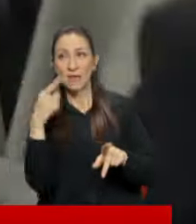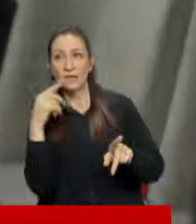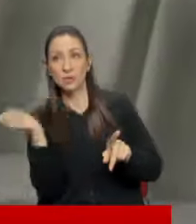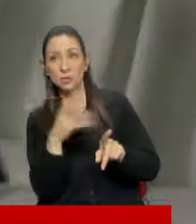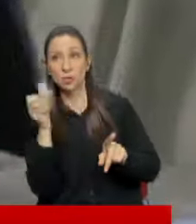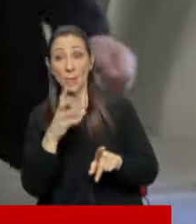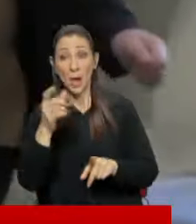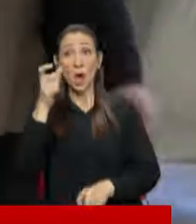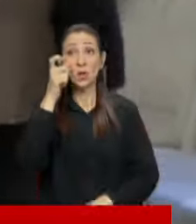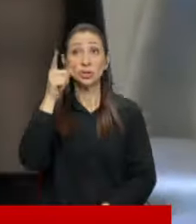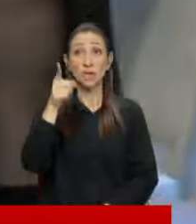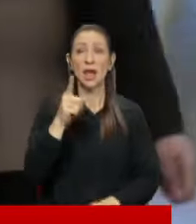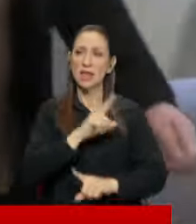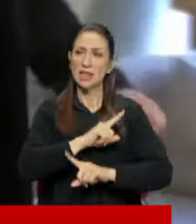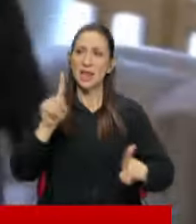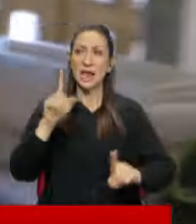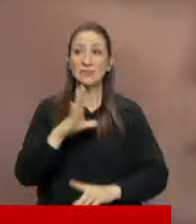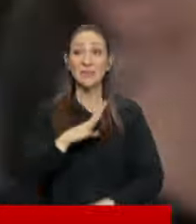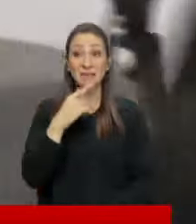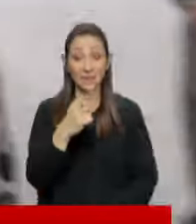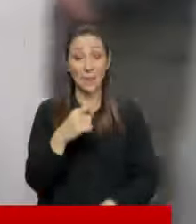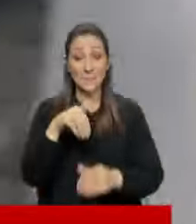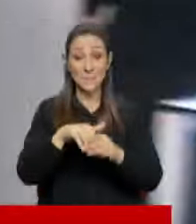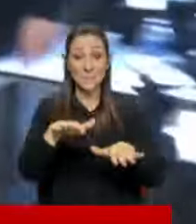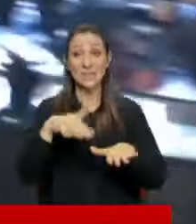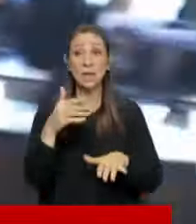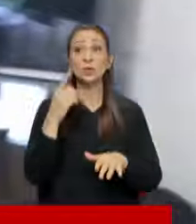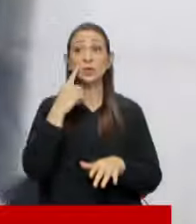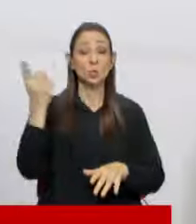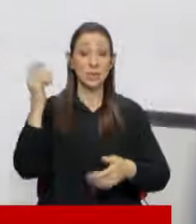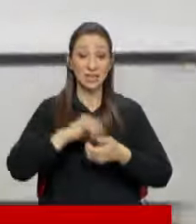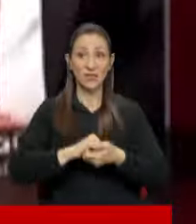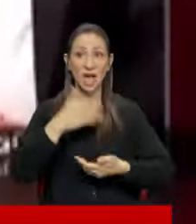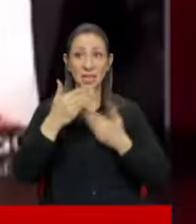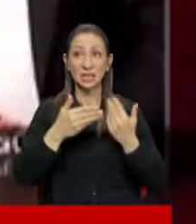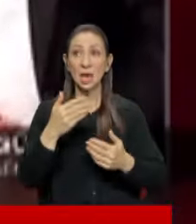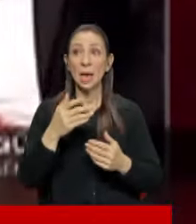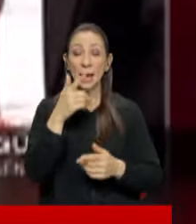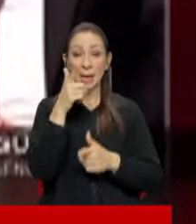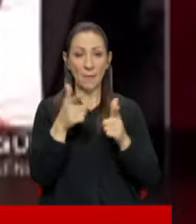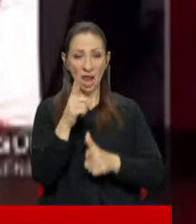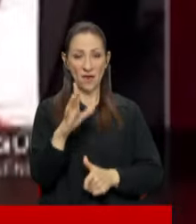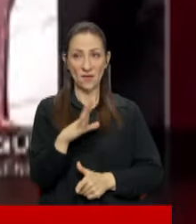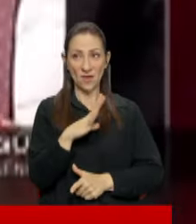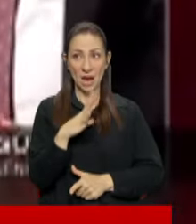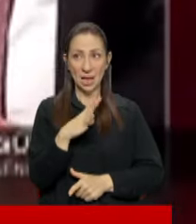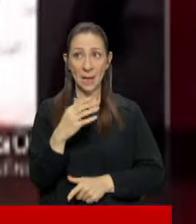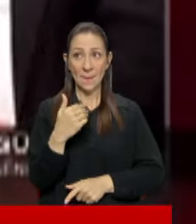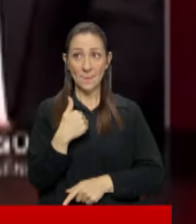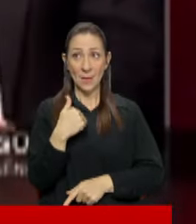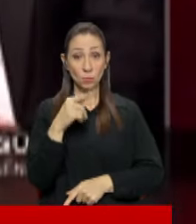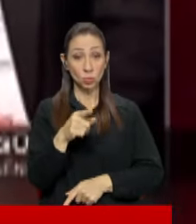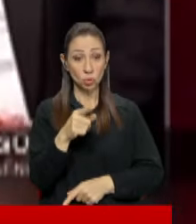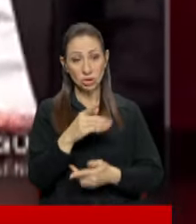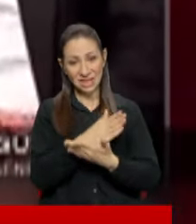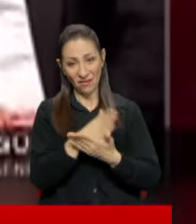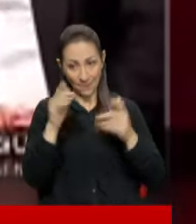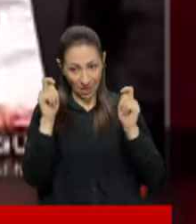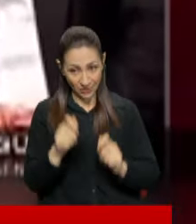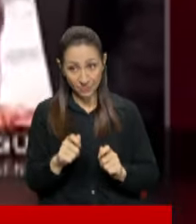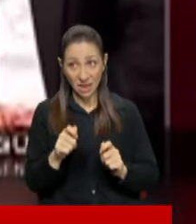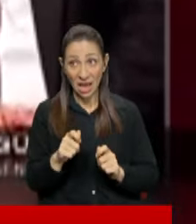yöneltiyor. Ama Özgür Özel itirazım var dedi. Meclisi Cumhur İttifakı'nı anlattı. Kamera önünde ben bunu